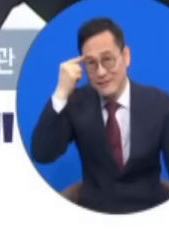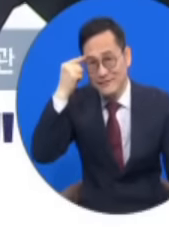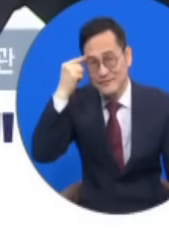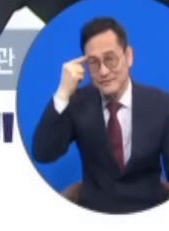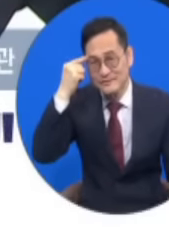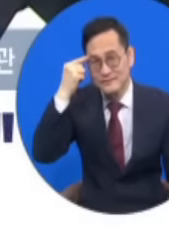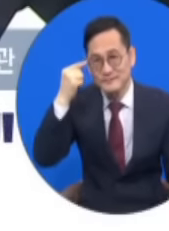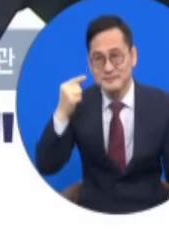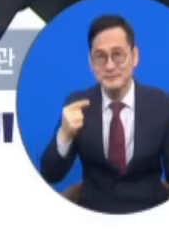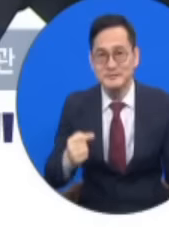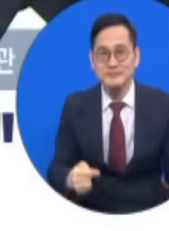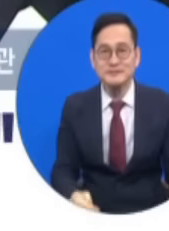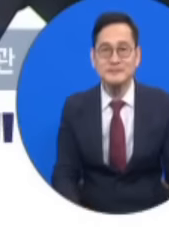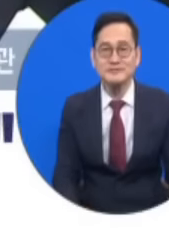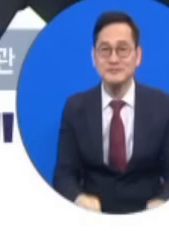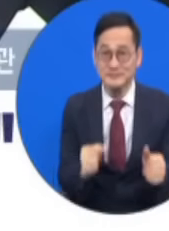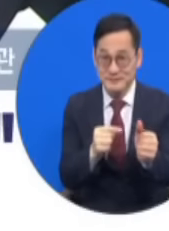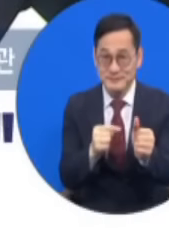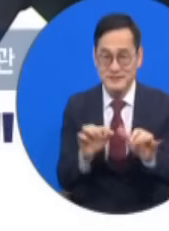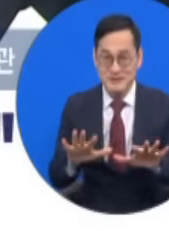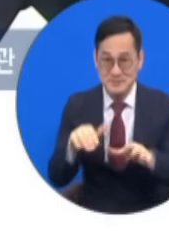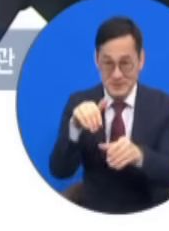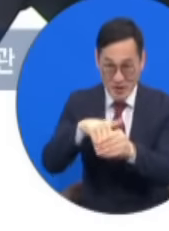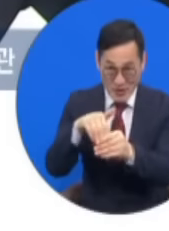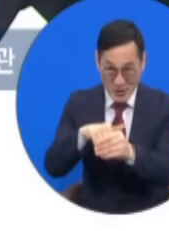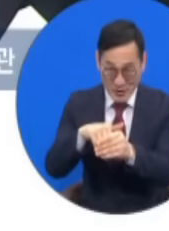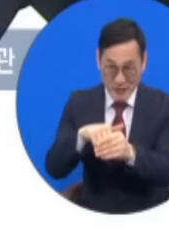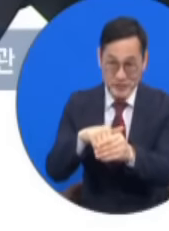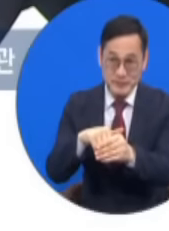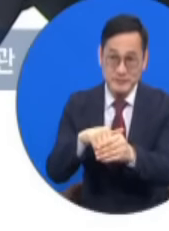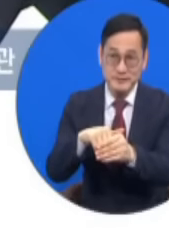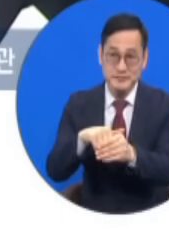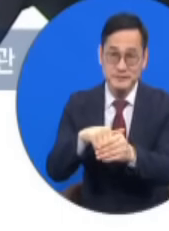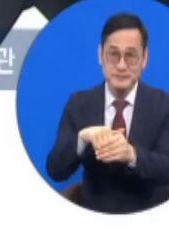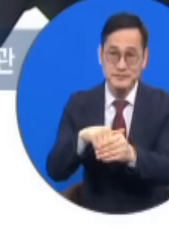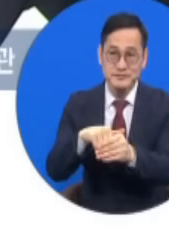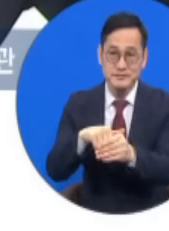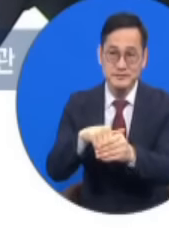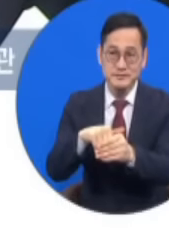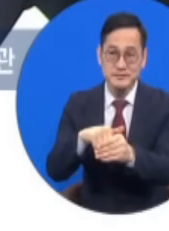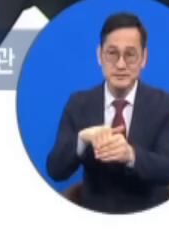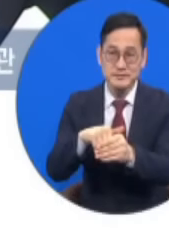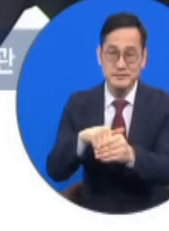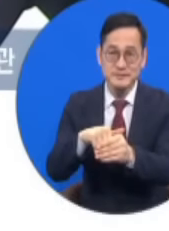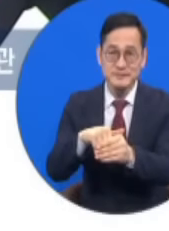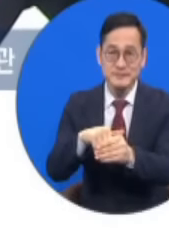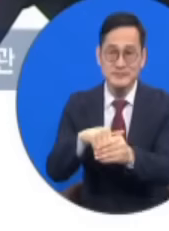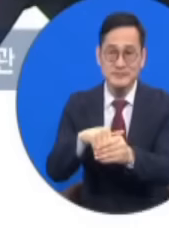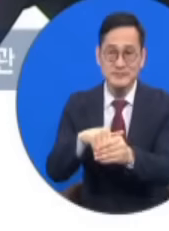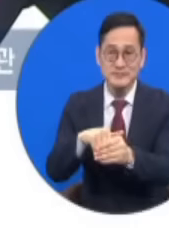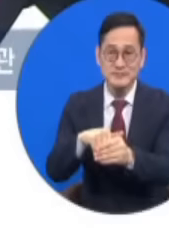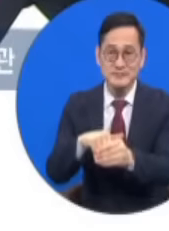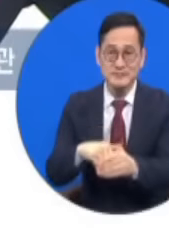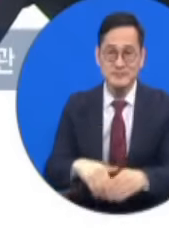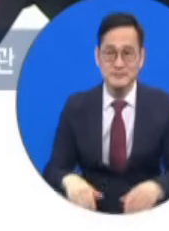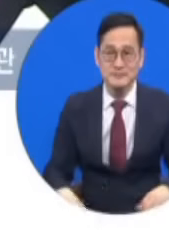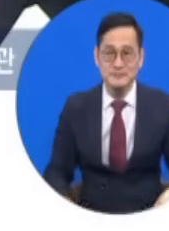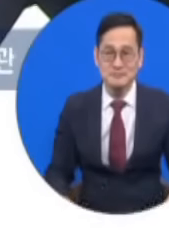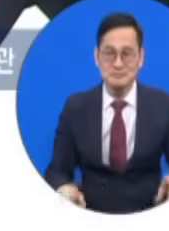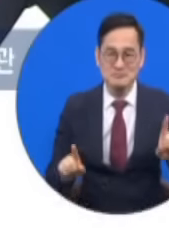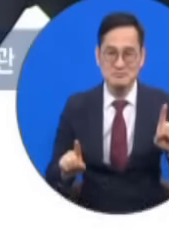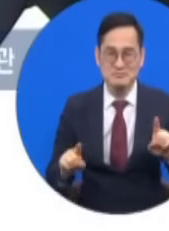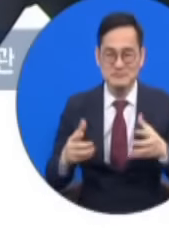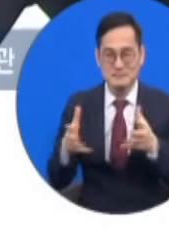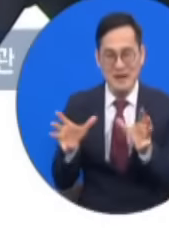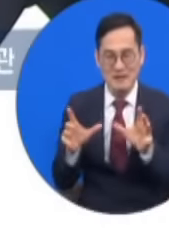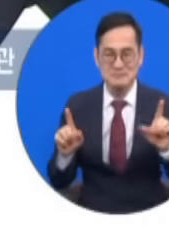건데요. 한동훈 위원장은 지금 선거를 지금 이제 한동훈 비대위원장이 이야기하는 뭐 그 일당 뭐 최근에는 뭐 원내 일당